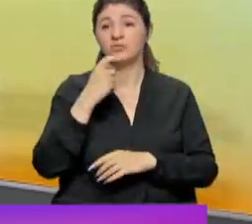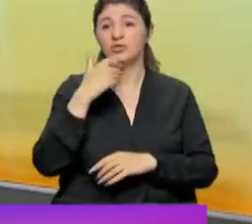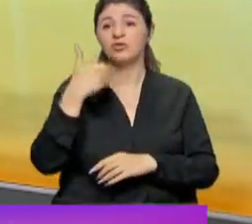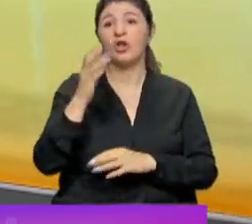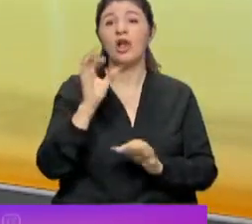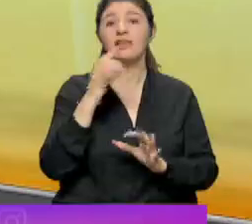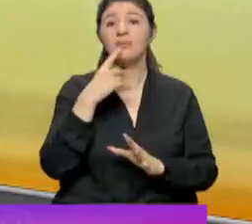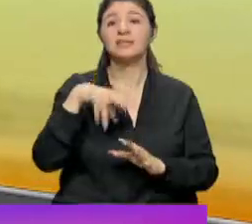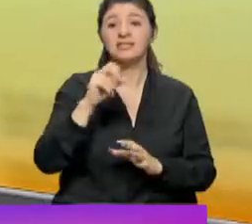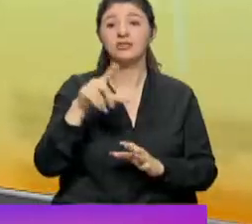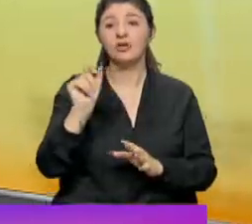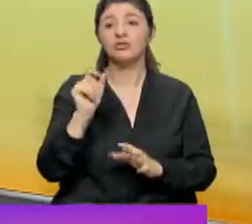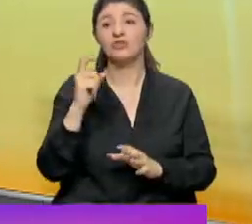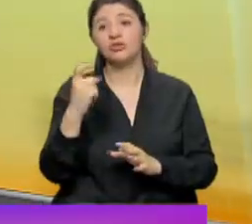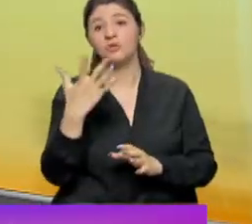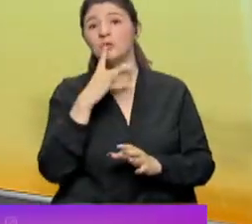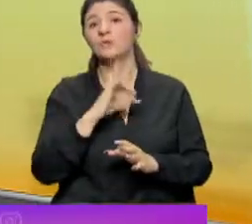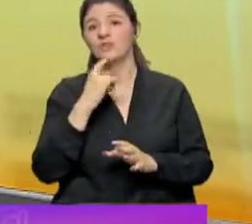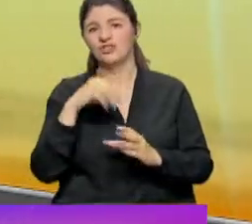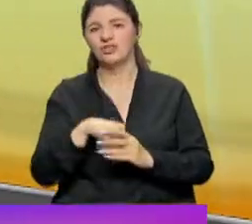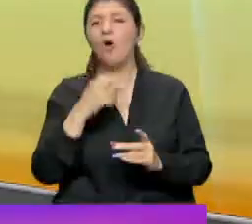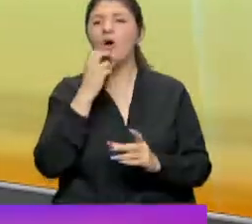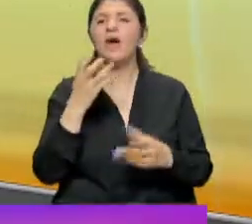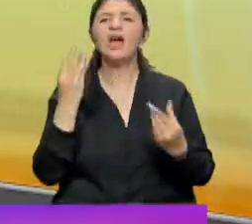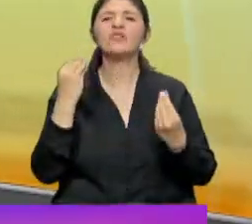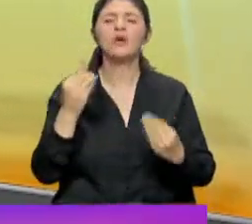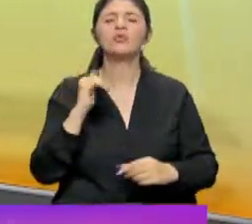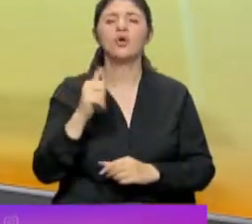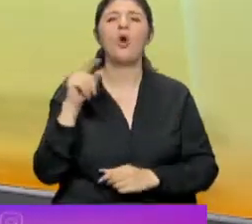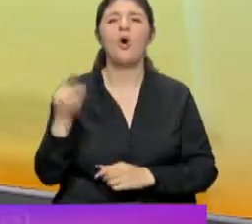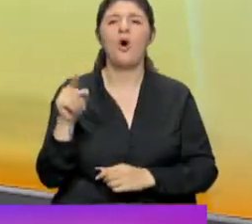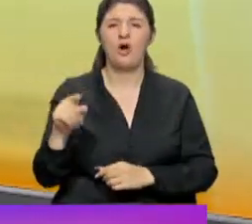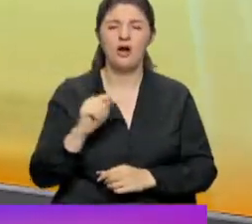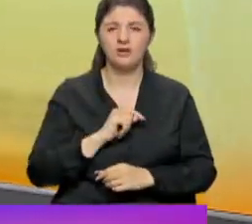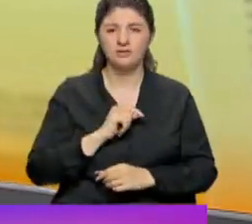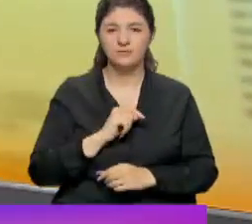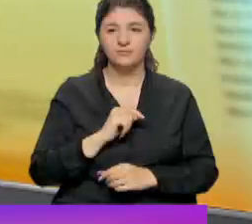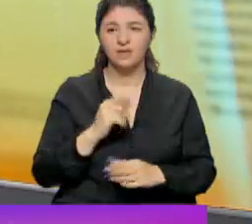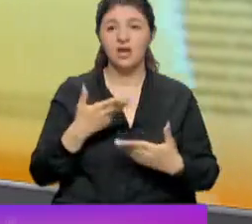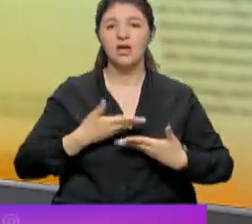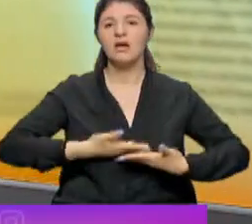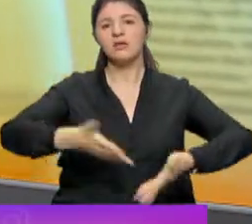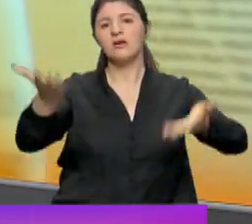için öyle demek 80 92 95 100 için ömrümüzden güzel günleridir o heyhat